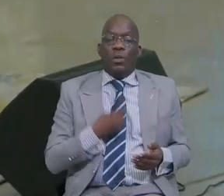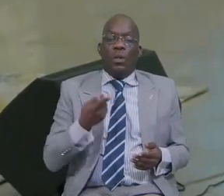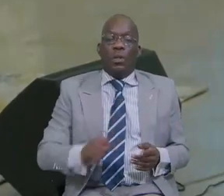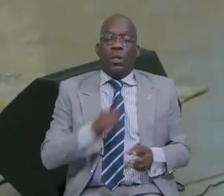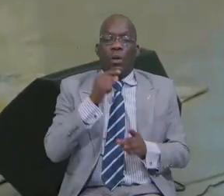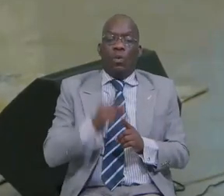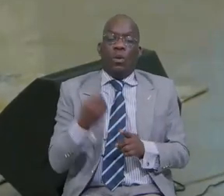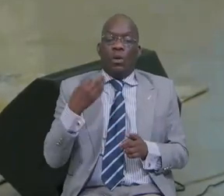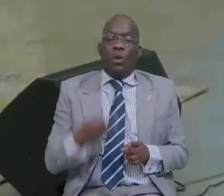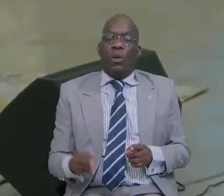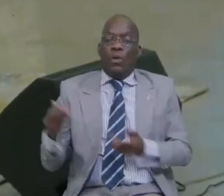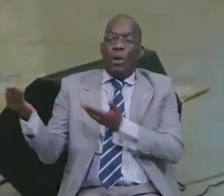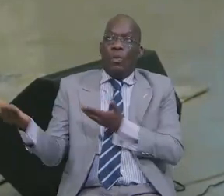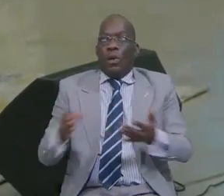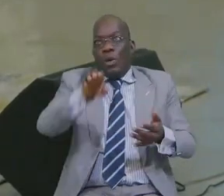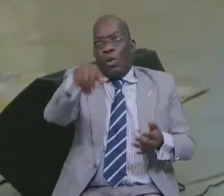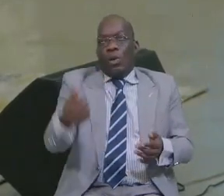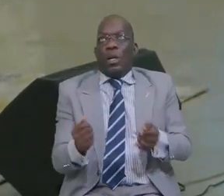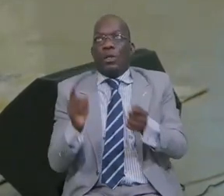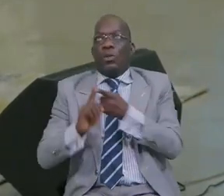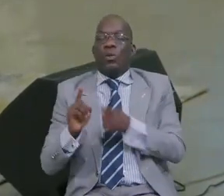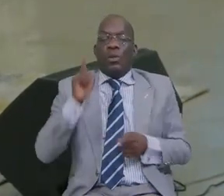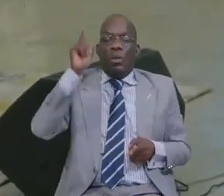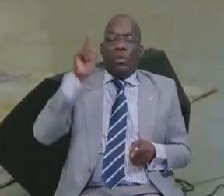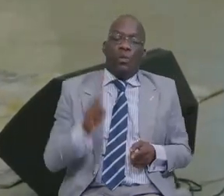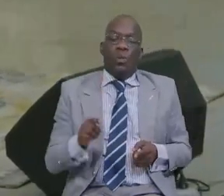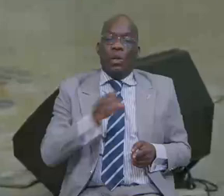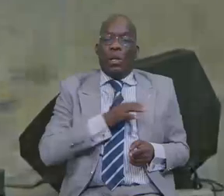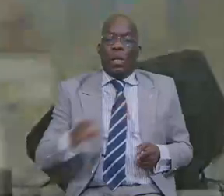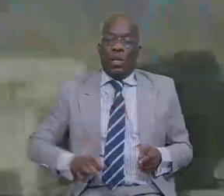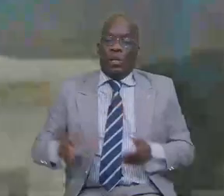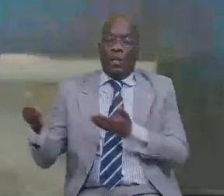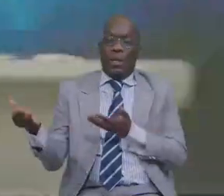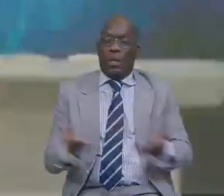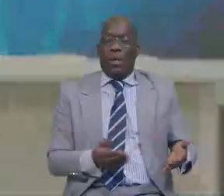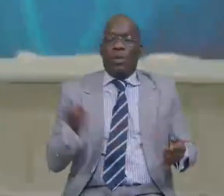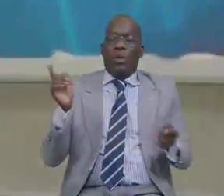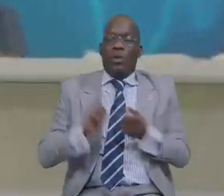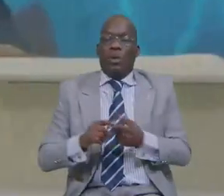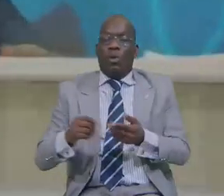la parole de la réconciliation. Christ est venu